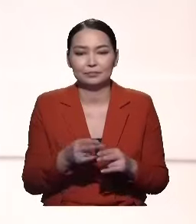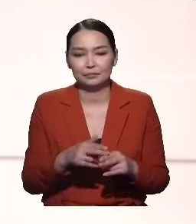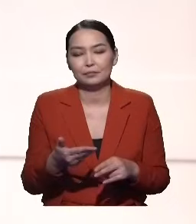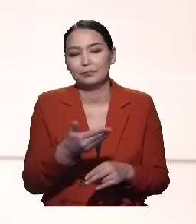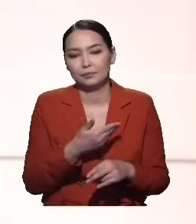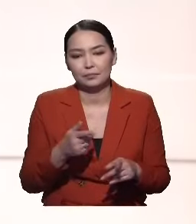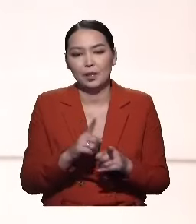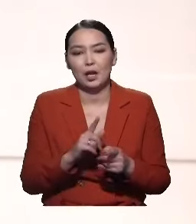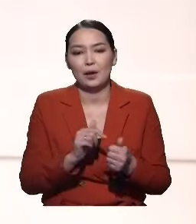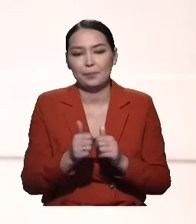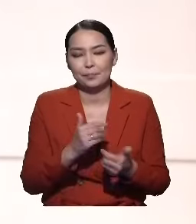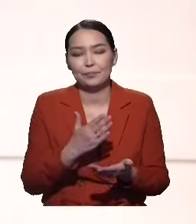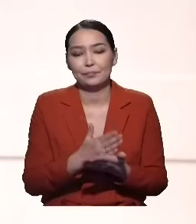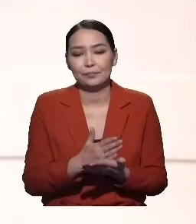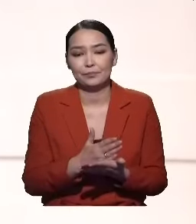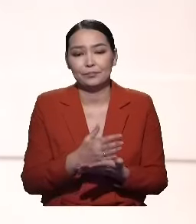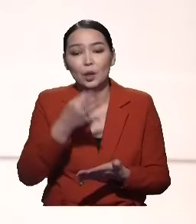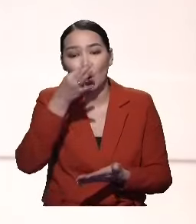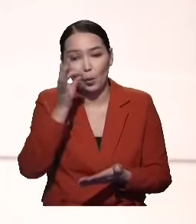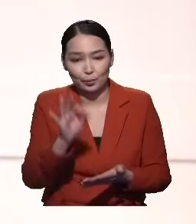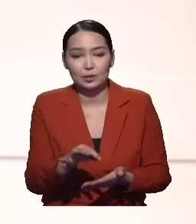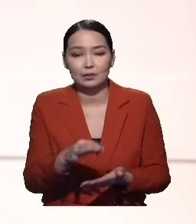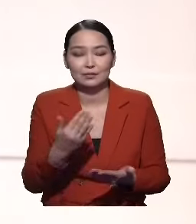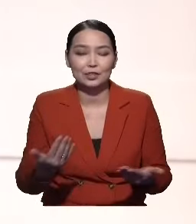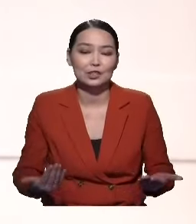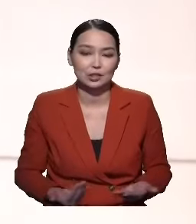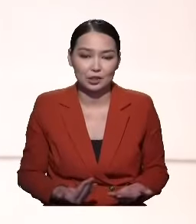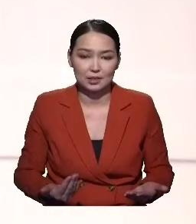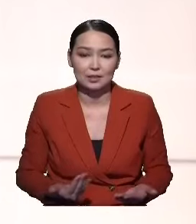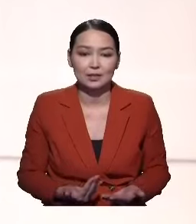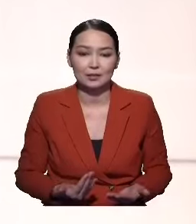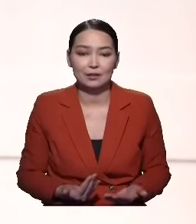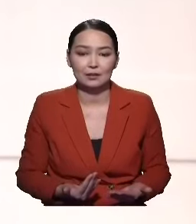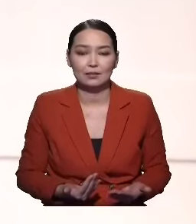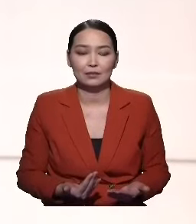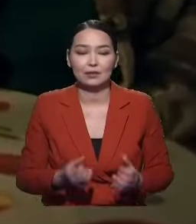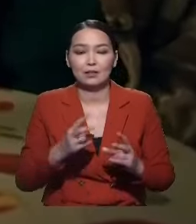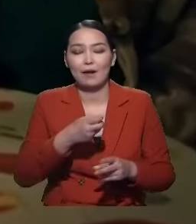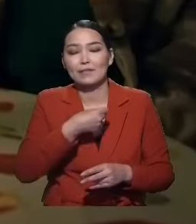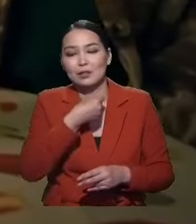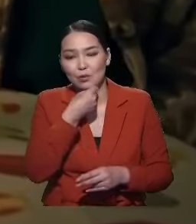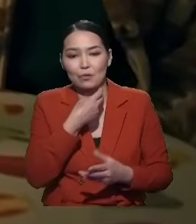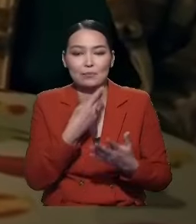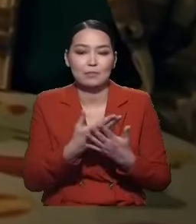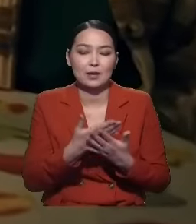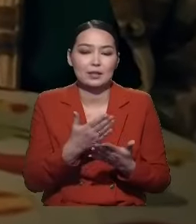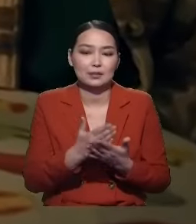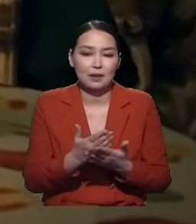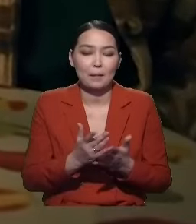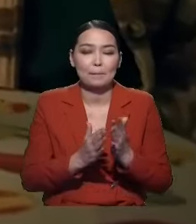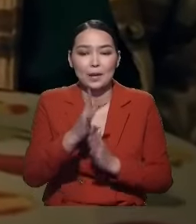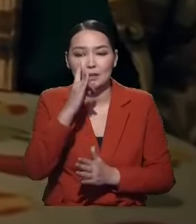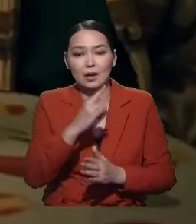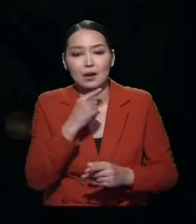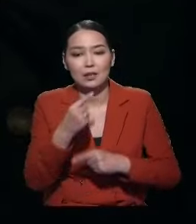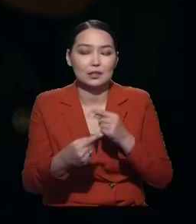обмениваемся опытом даже своим жизненным. Он как мальчишка, я как взрослый. Подрастающее казахстанское